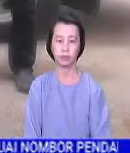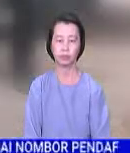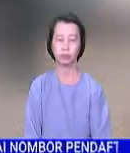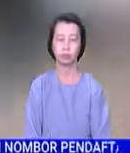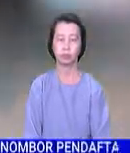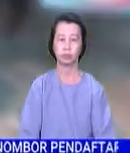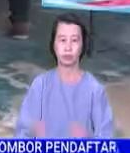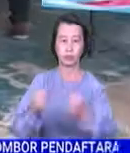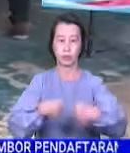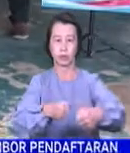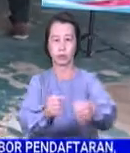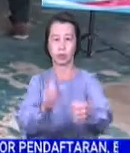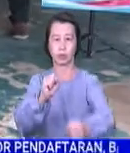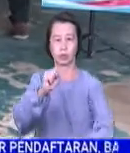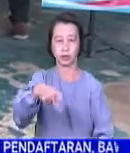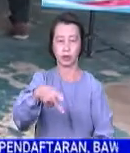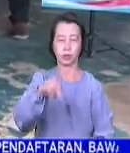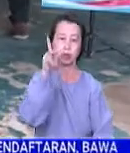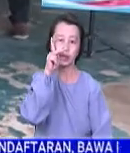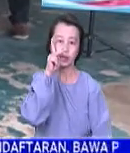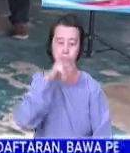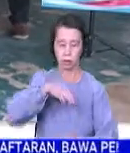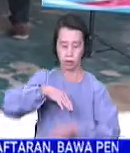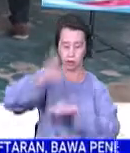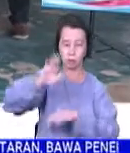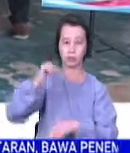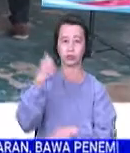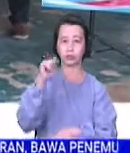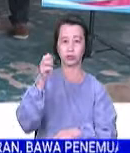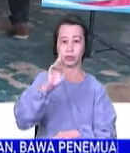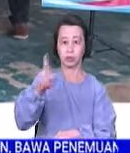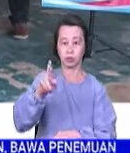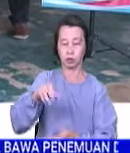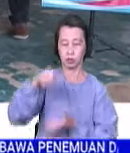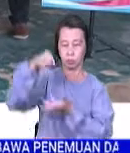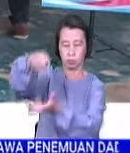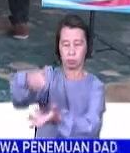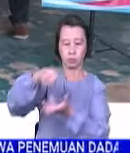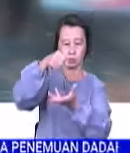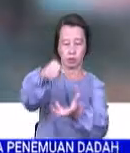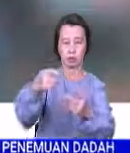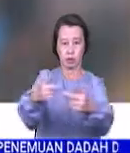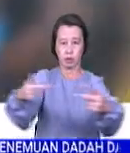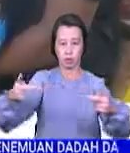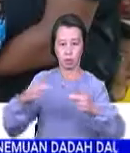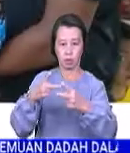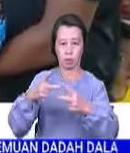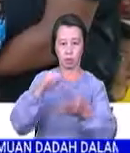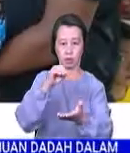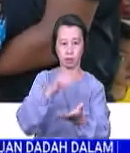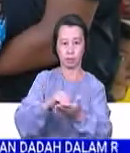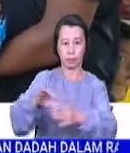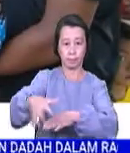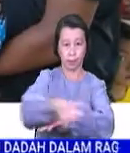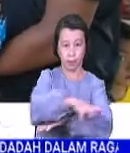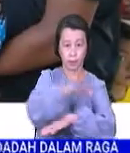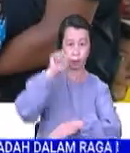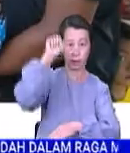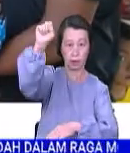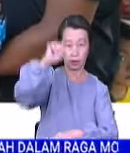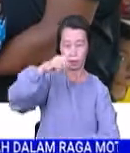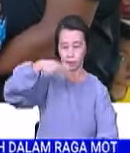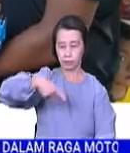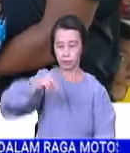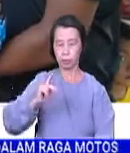Hai di sungai petani Kedah pula lebih 10.000 bakul makanan dia Khan di kawasan don't pantai merdeka sejak